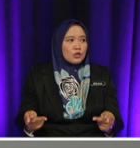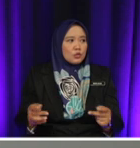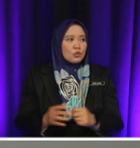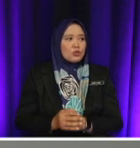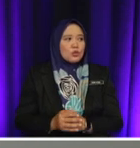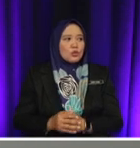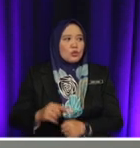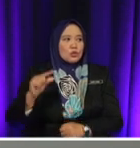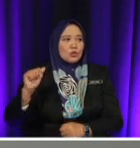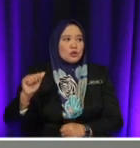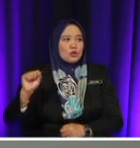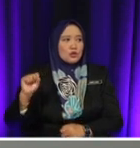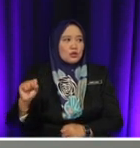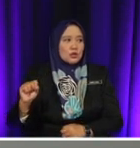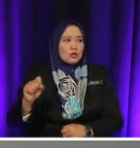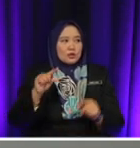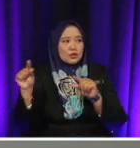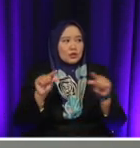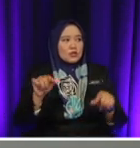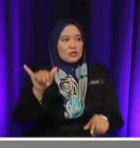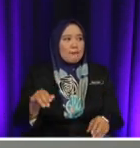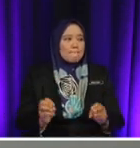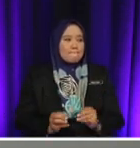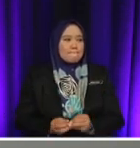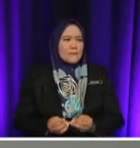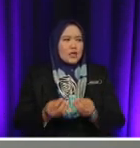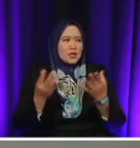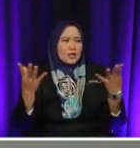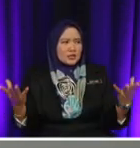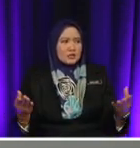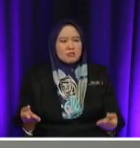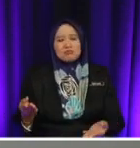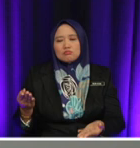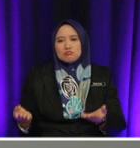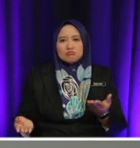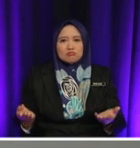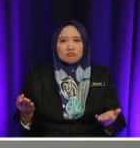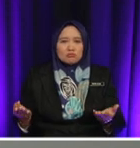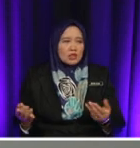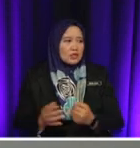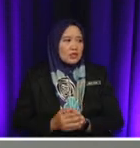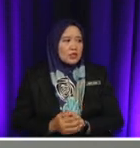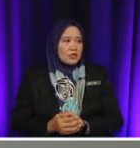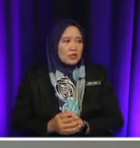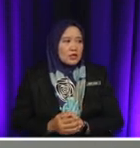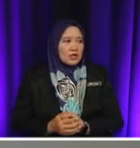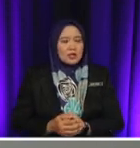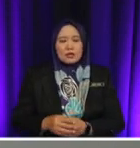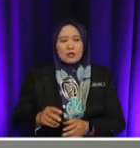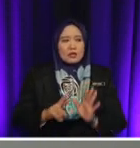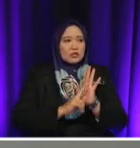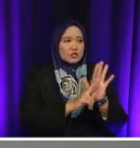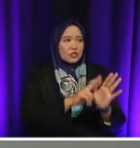sedikit so kita nampak kat situ ada perbandingan di antara rajah yang pertama dengan rajah yang kedua Itulah